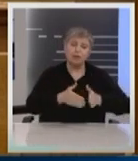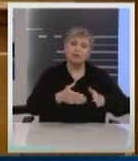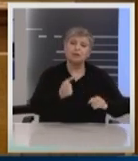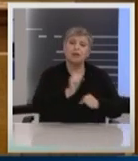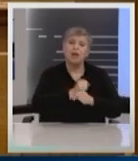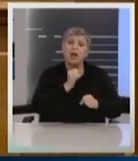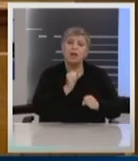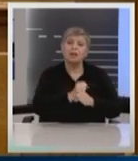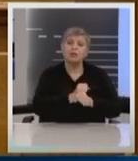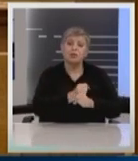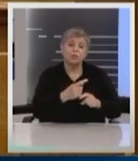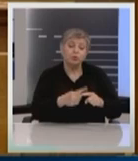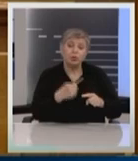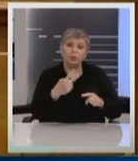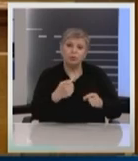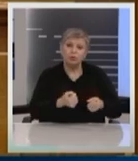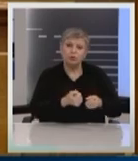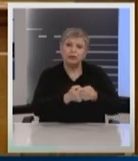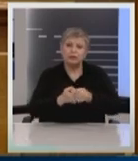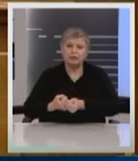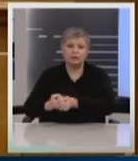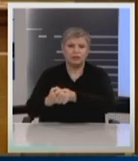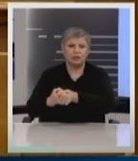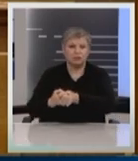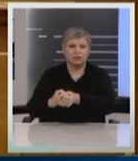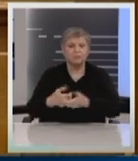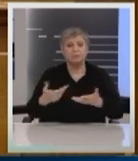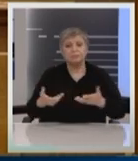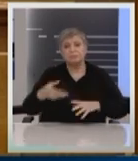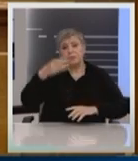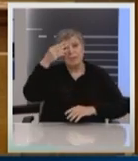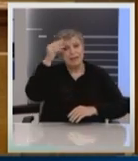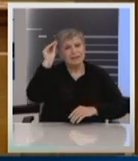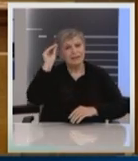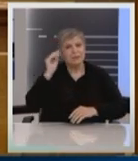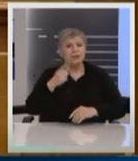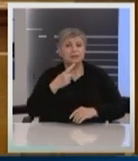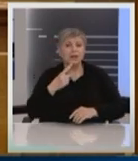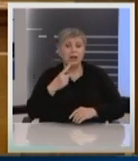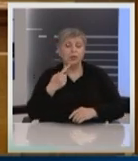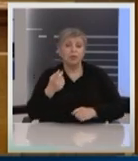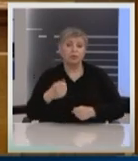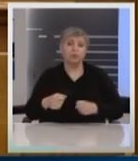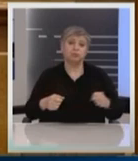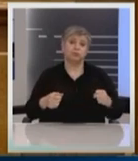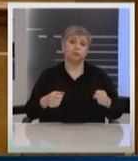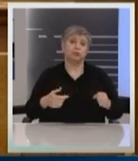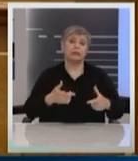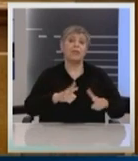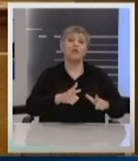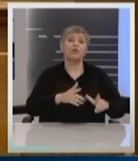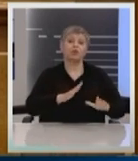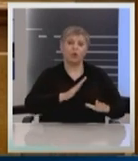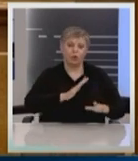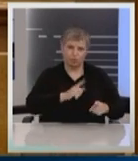λέει η Νέα Δημοκρατία. Ο κύριος Τσίπρας αντιστοίχως τι λέει, ότι είναι αριστερός, άρα είναι κόμμα του φτωχού,